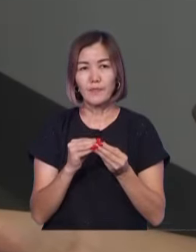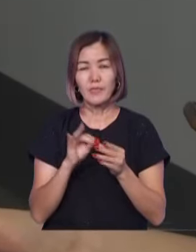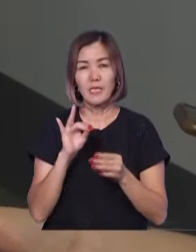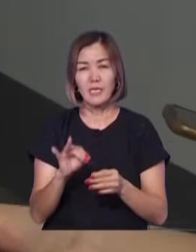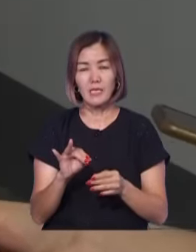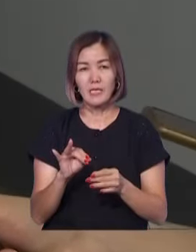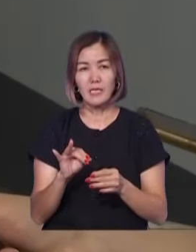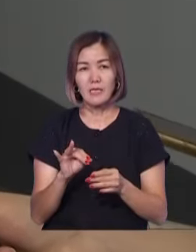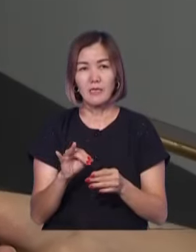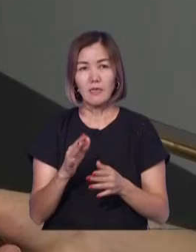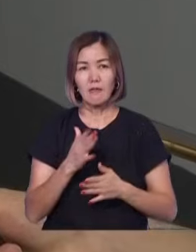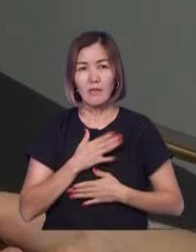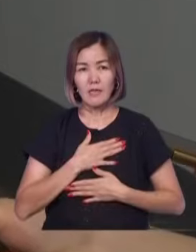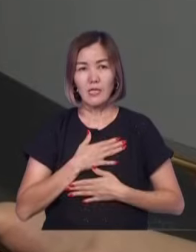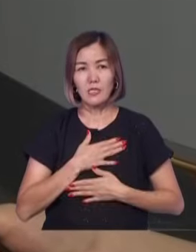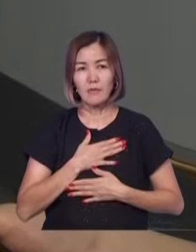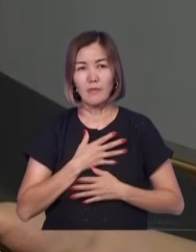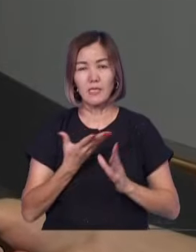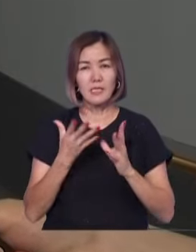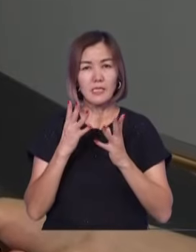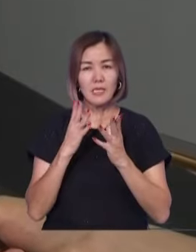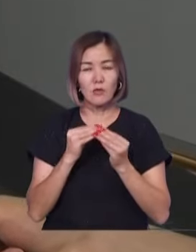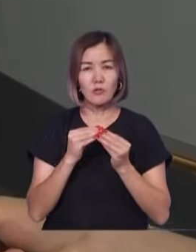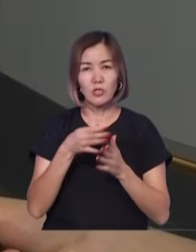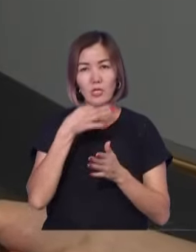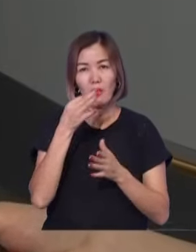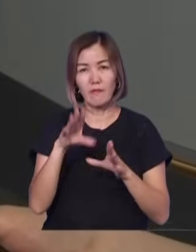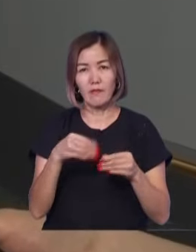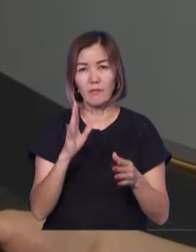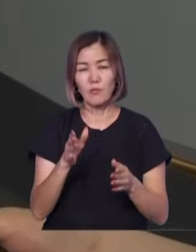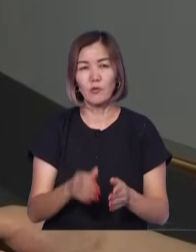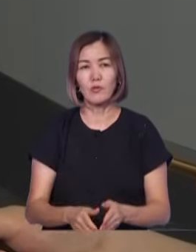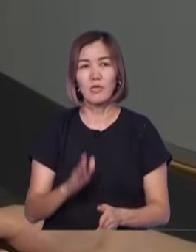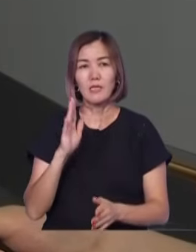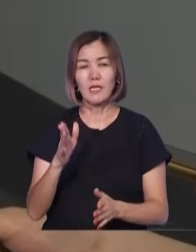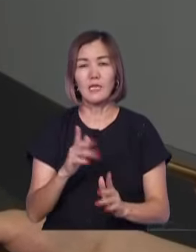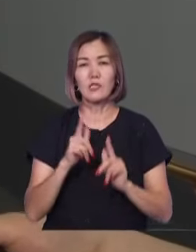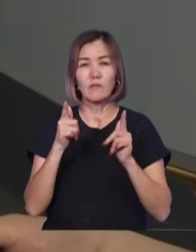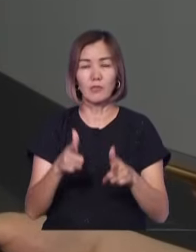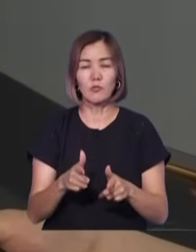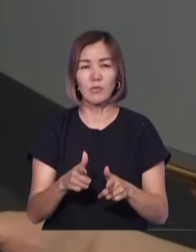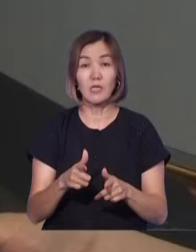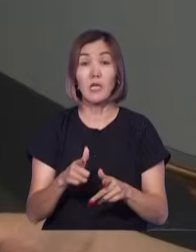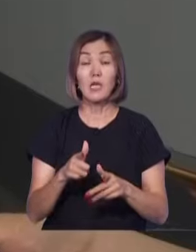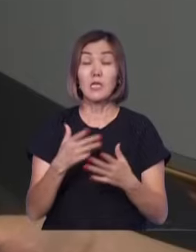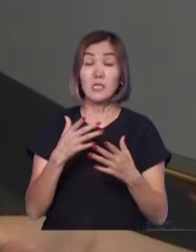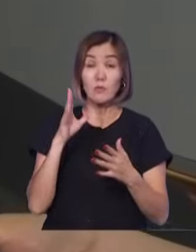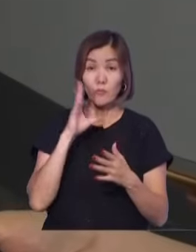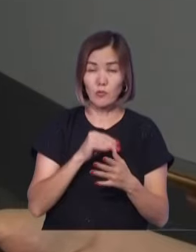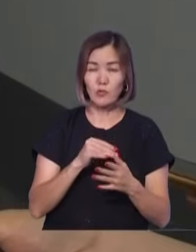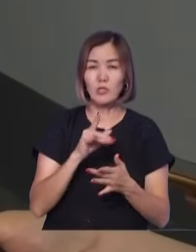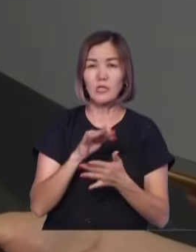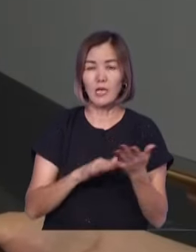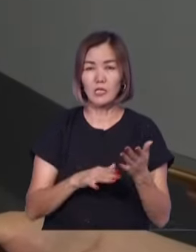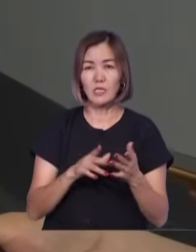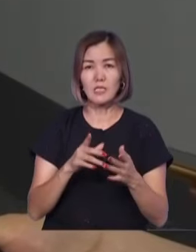предварительным на нашем этапе это уже заключительная военно-врачебная комиссия Для дальнейшего поступления если Годен значит дальше если